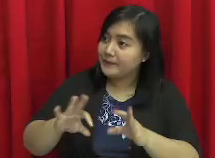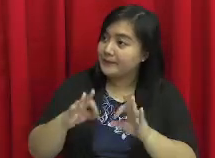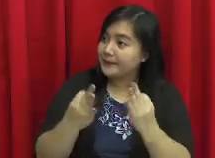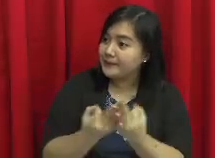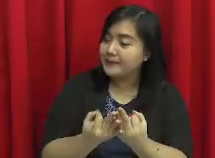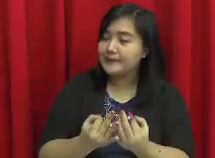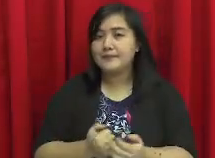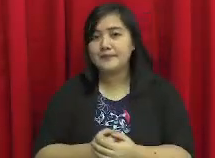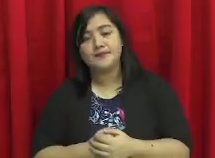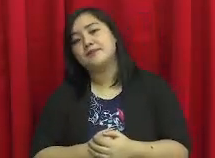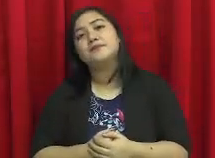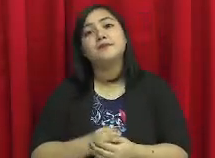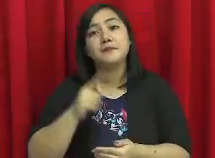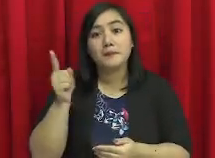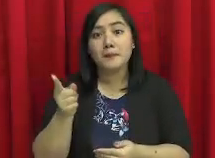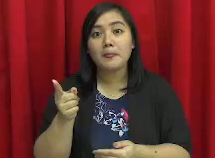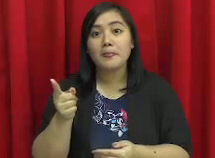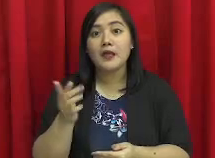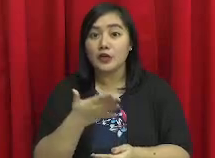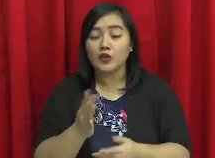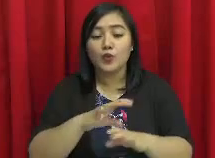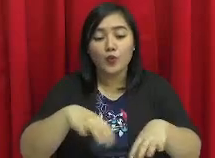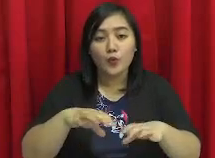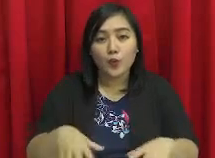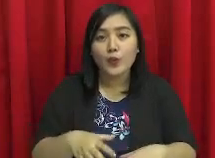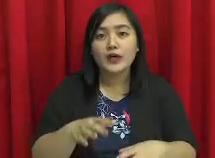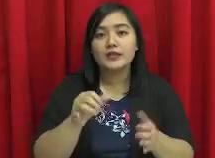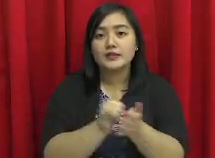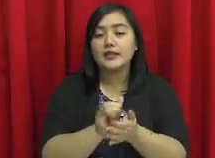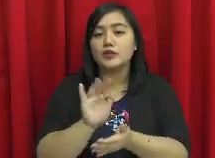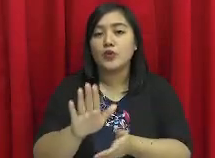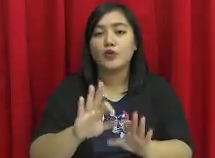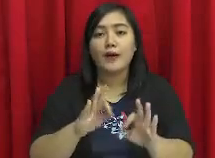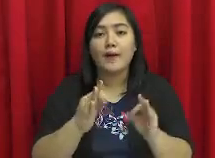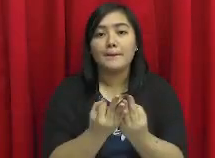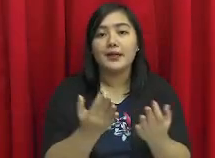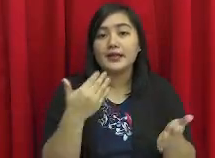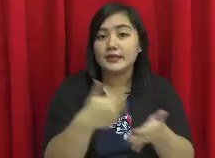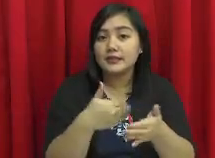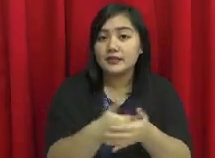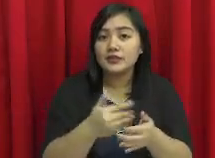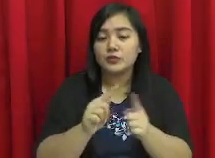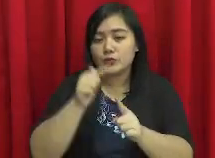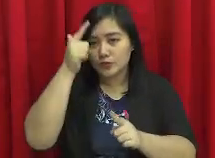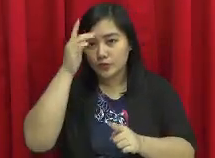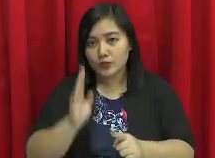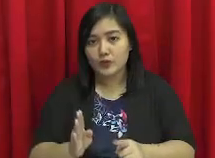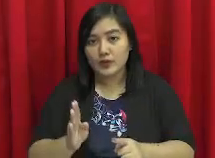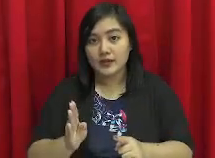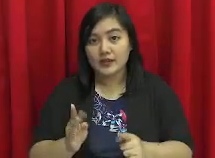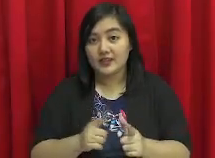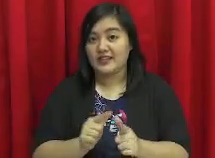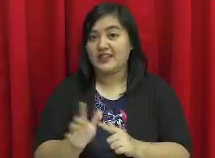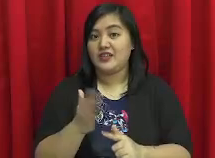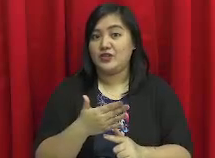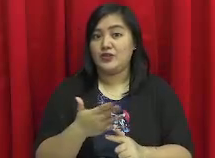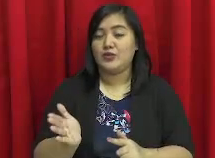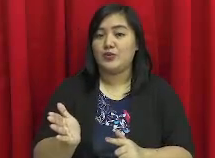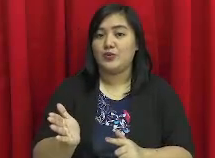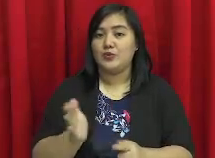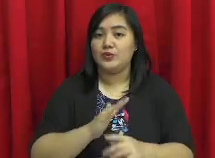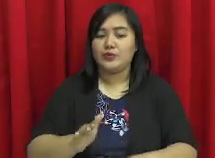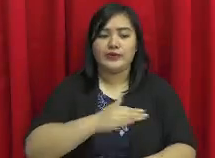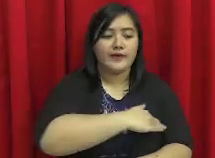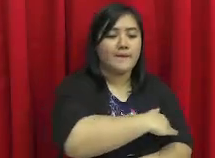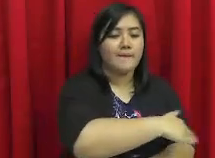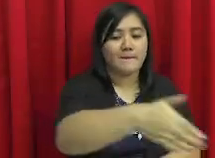eh. Imagine pinagtatrabahuhan mo na yung pamilya mo maging malapit sa Diyos and then hindi mo babakuran sa mga tao na gustong